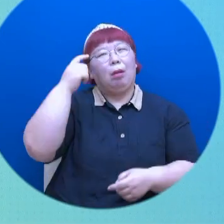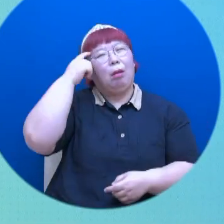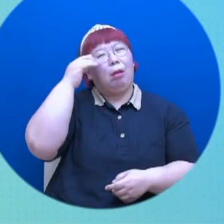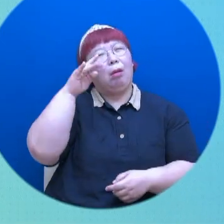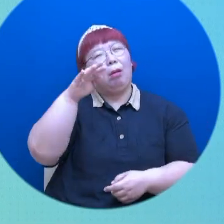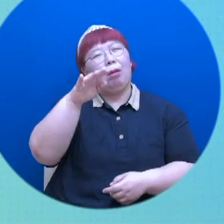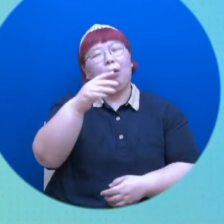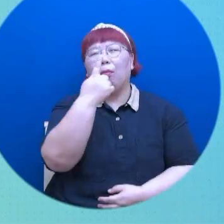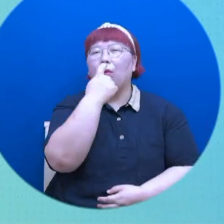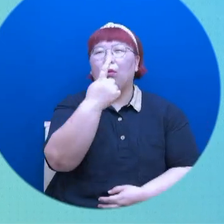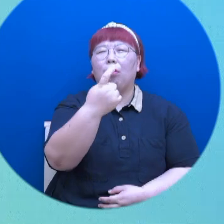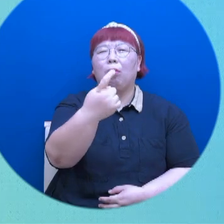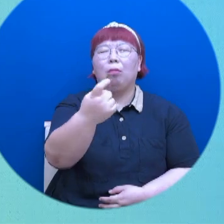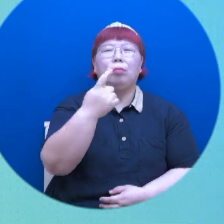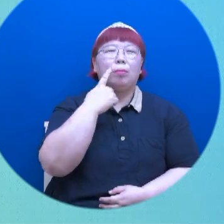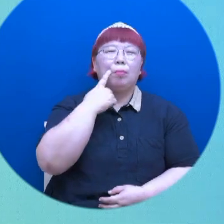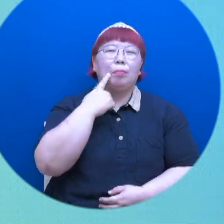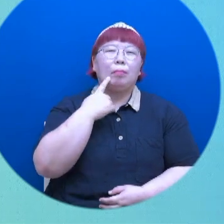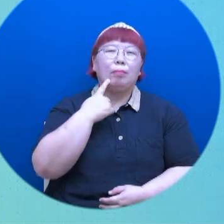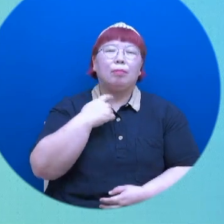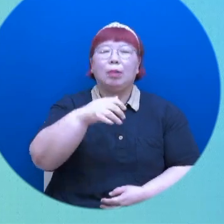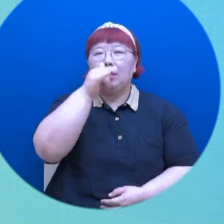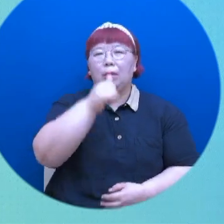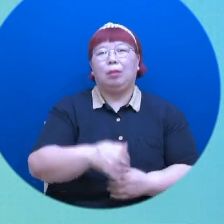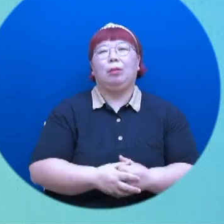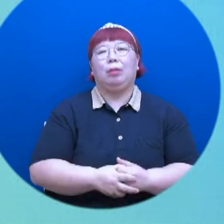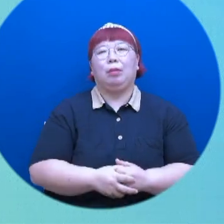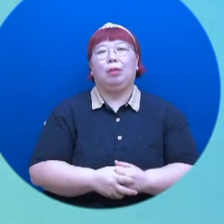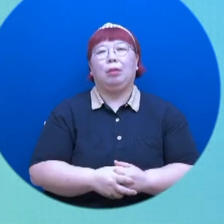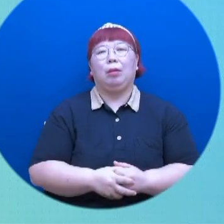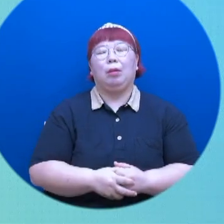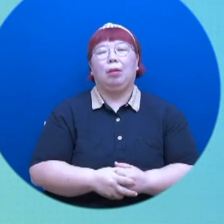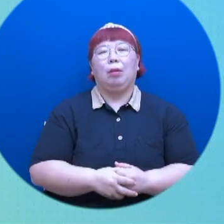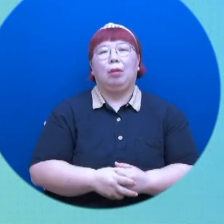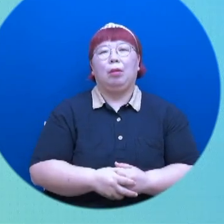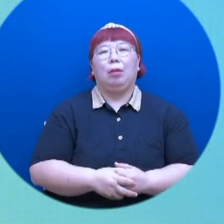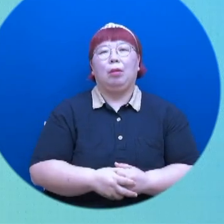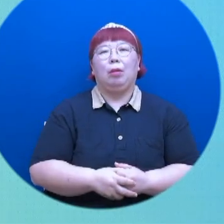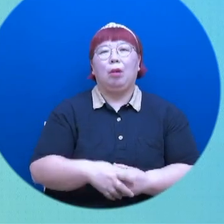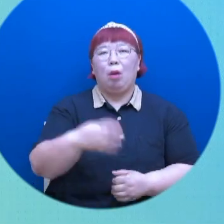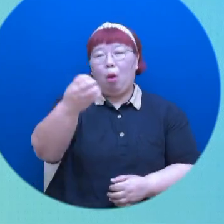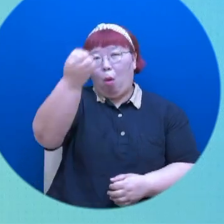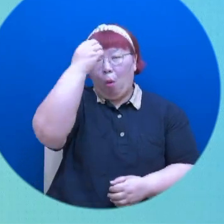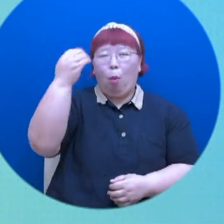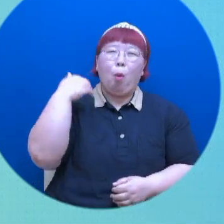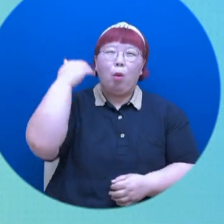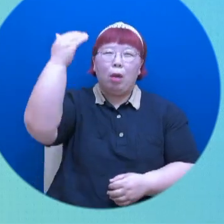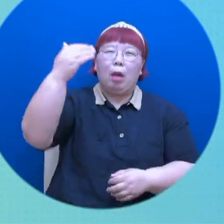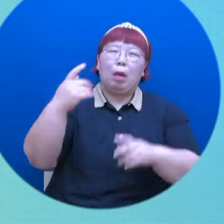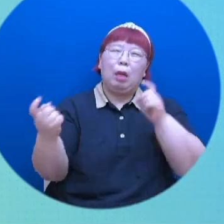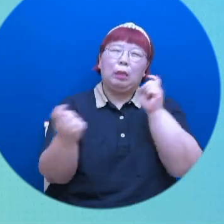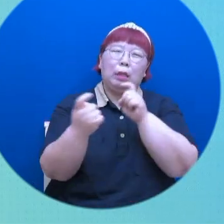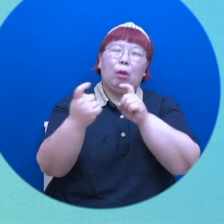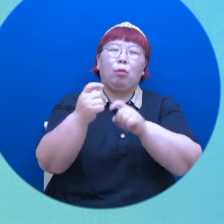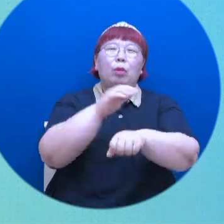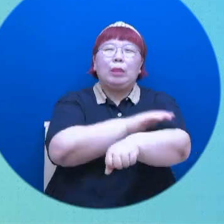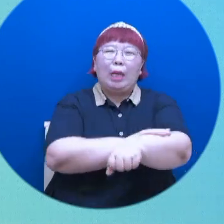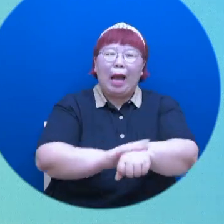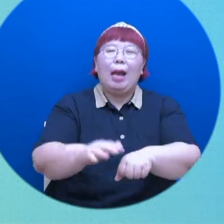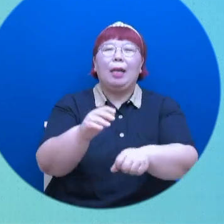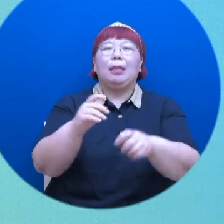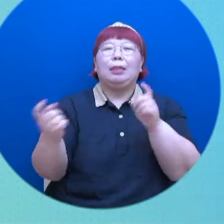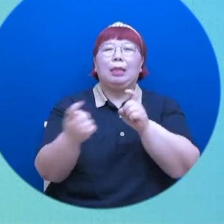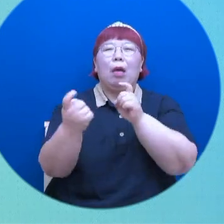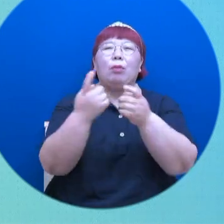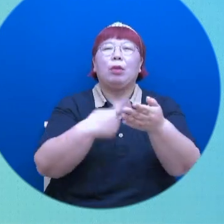있는 그 갑옷을 어떻게든 입고 골리앗과 싸워보려고, 어떻게든 잘 싸워보려고